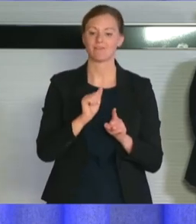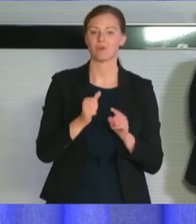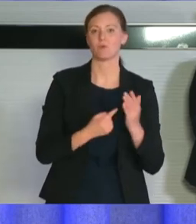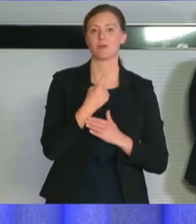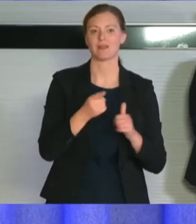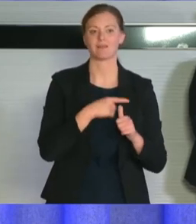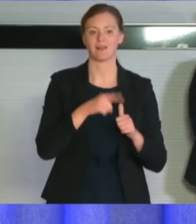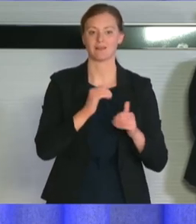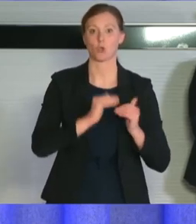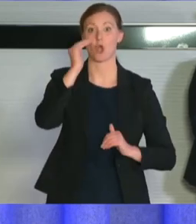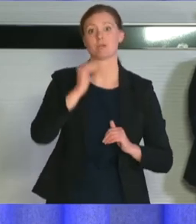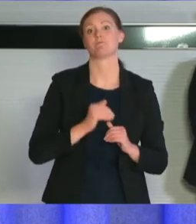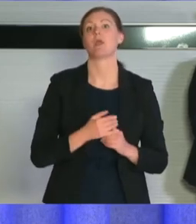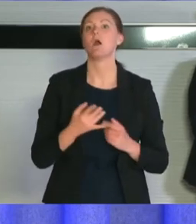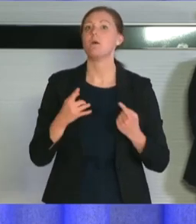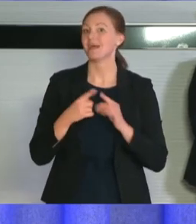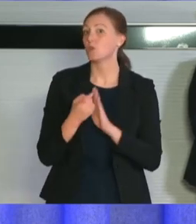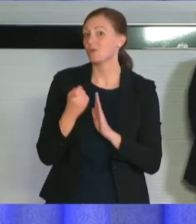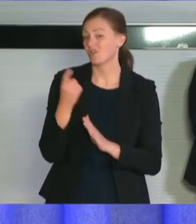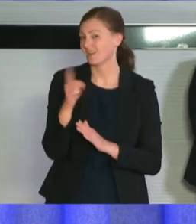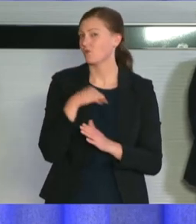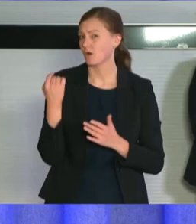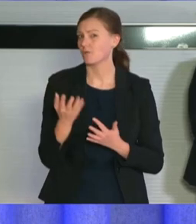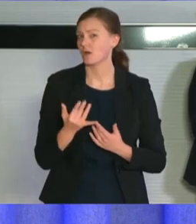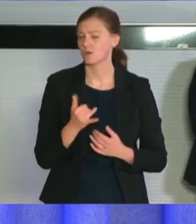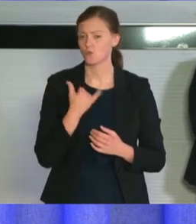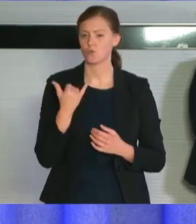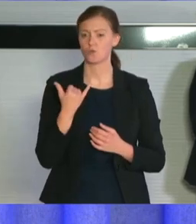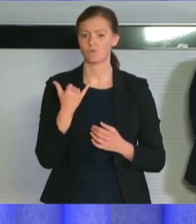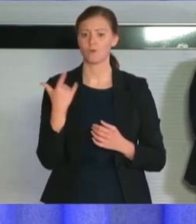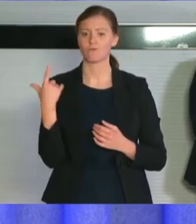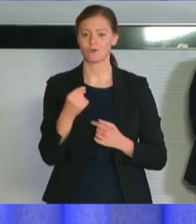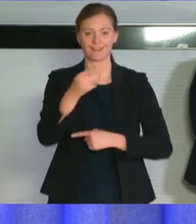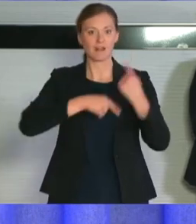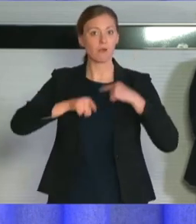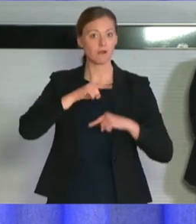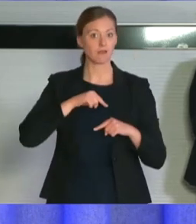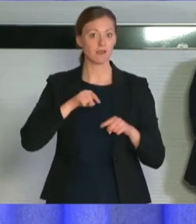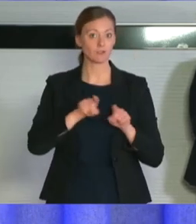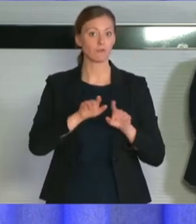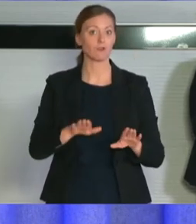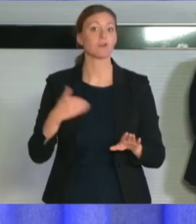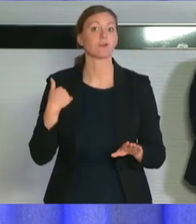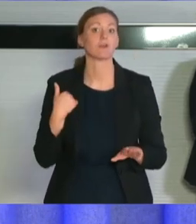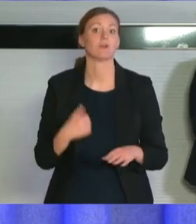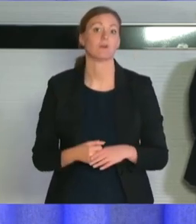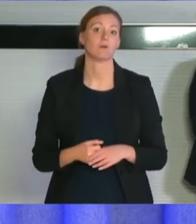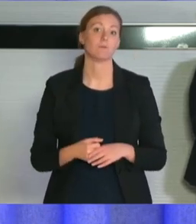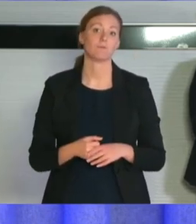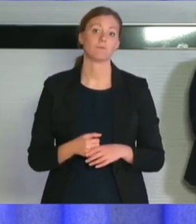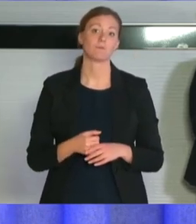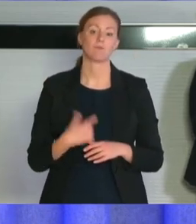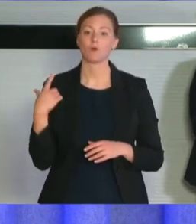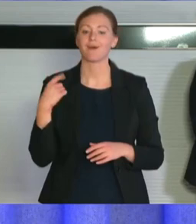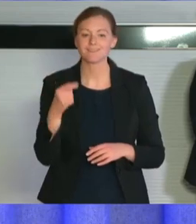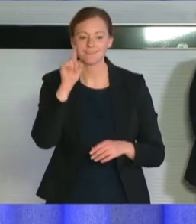de kommer fra. Så er utfordringen vår er jo, hvor raskt kommer vi tilbake? Og det er jo det, hvor